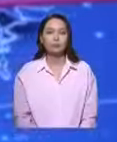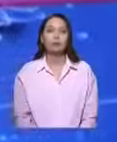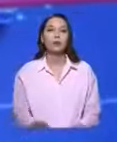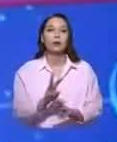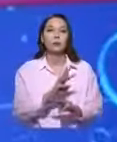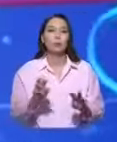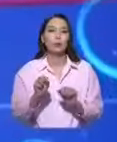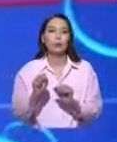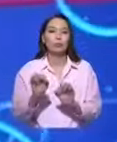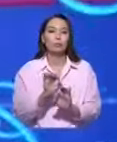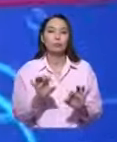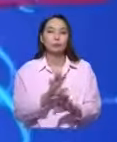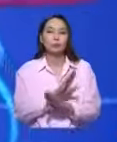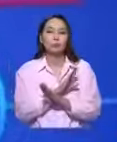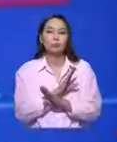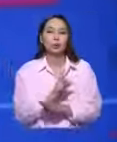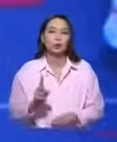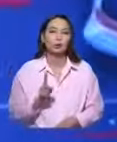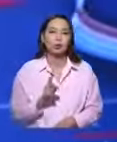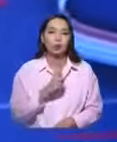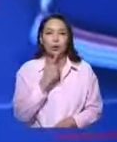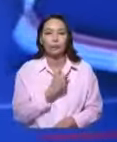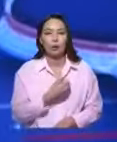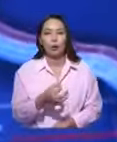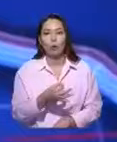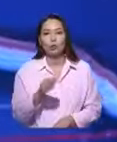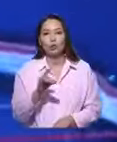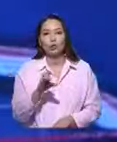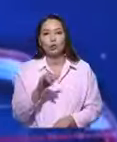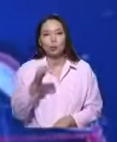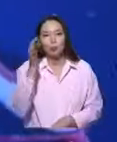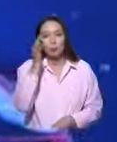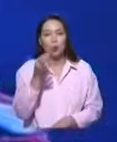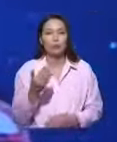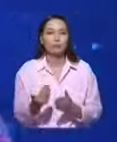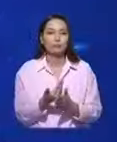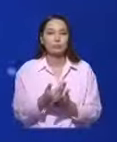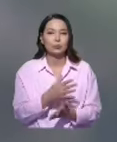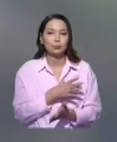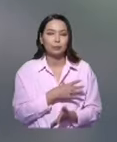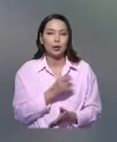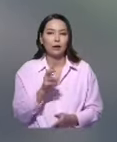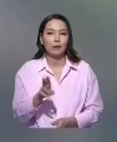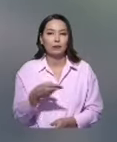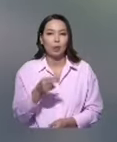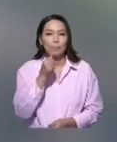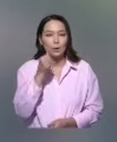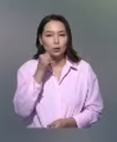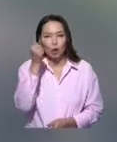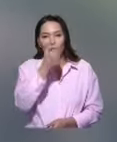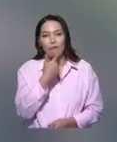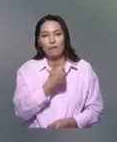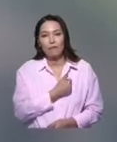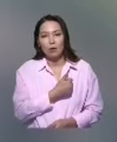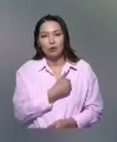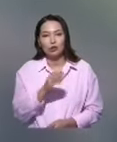Министр обороны прокомментировал смерть срочника в области ЖТСУ. Напомню, в Астана Таймс мы рассказывали, как в декабре прошлого года в воинской части